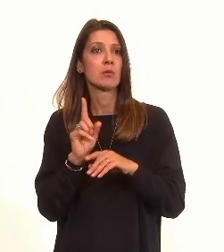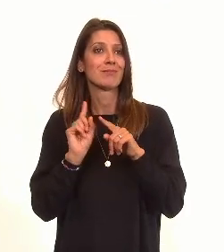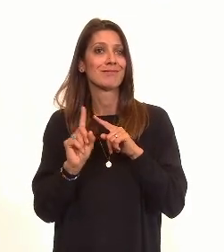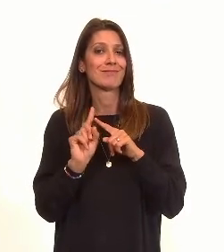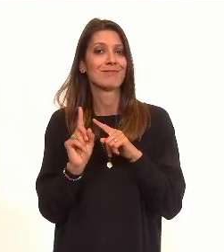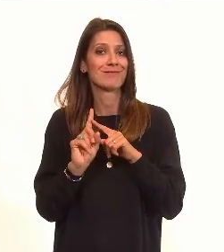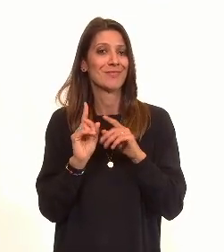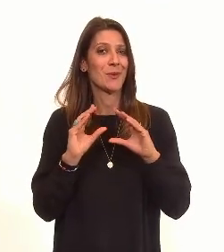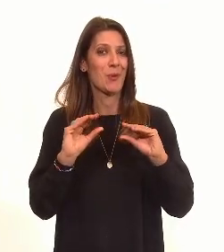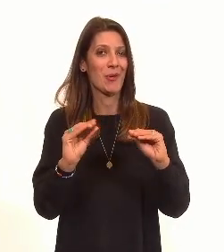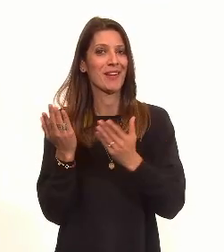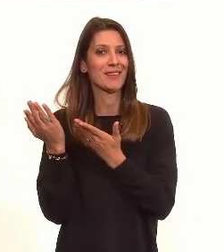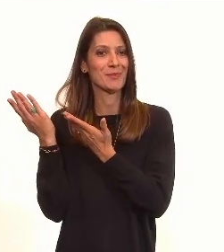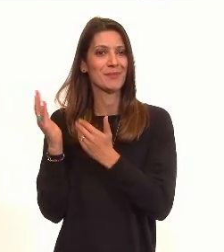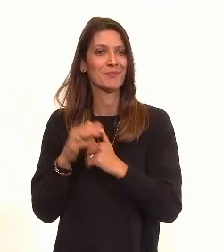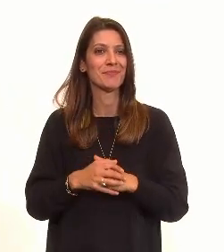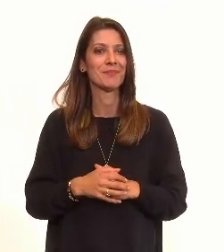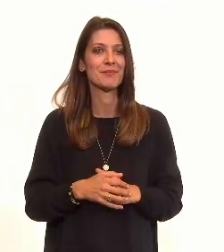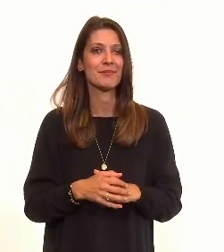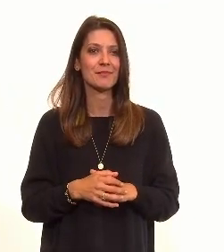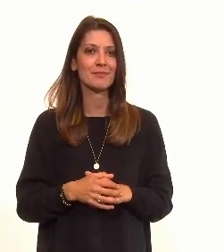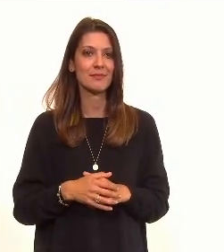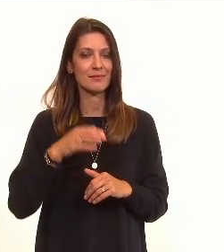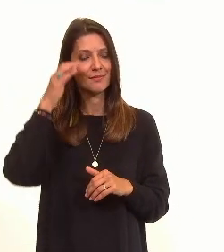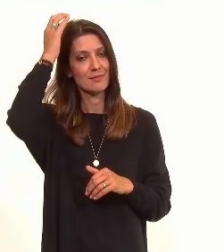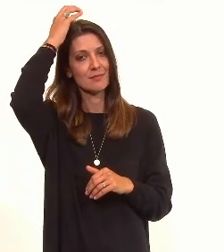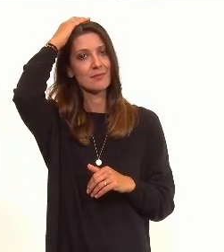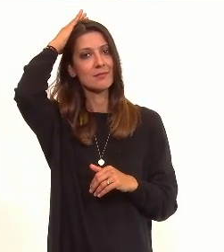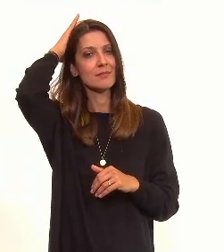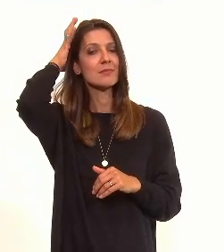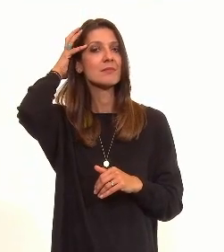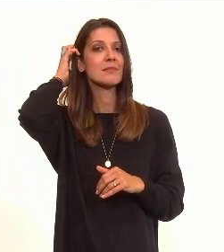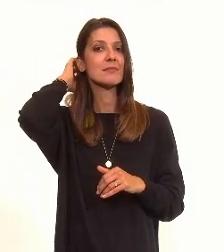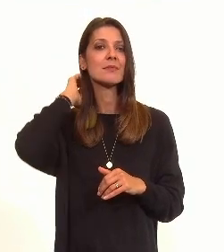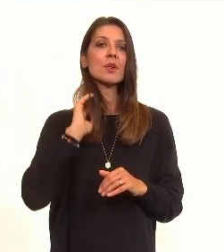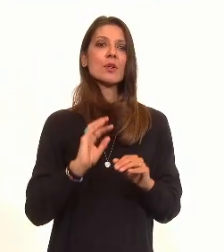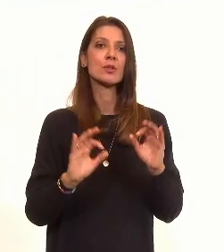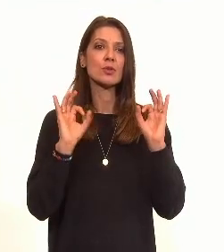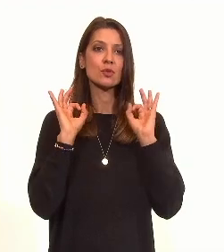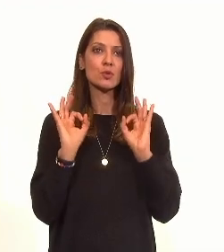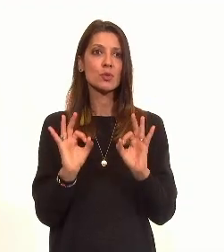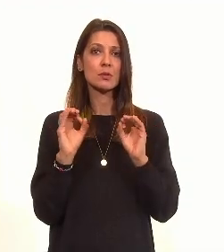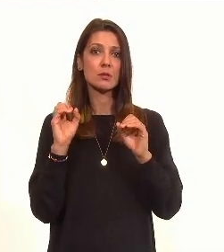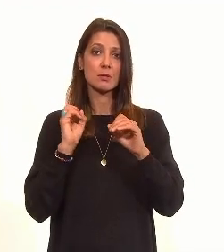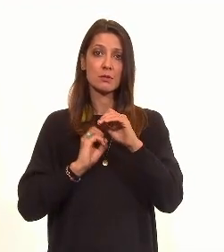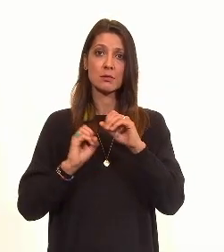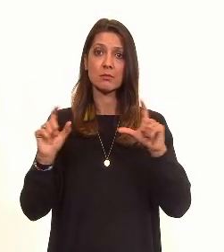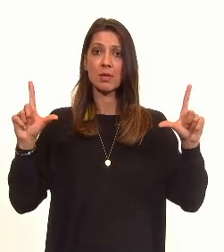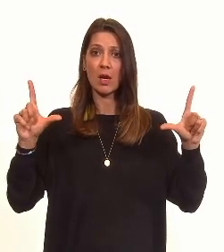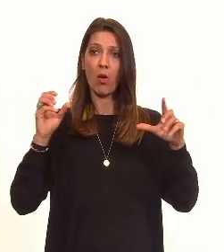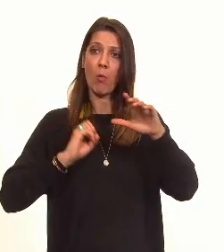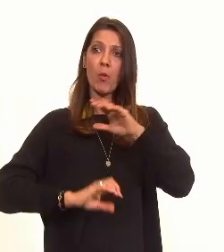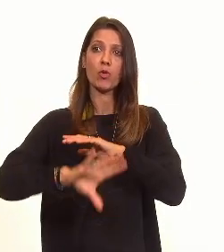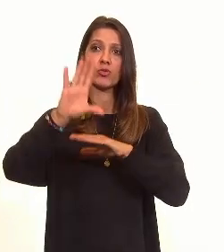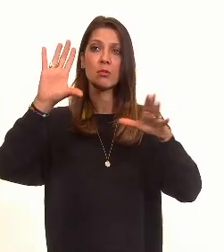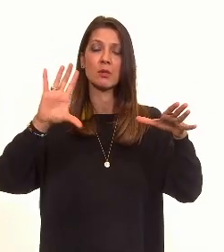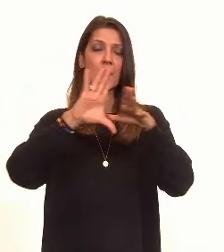respectifs. Et tout ça via des réseaux sociaux, donc des posts. On a utilisé plusieurs réseaux sociaux, dont LinkedIn,